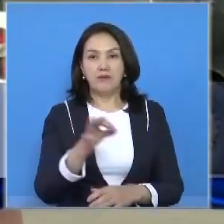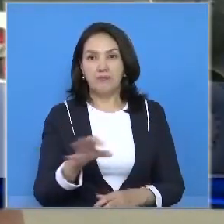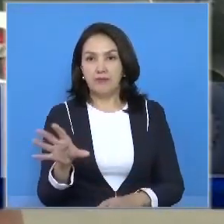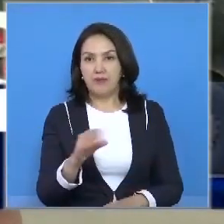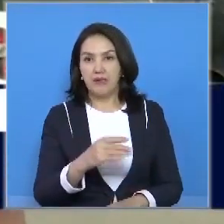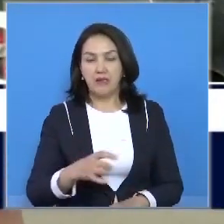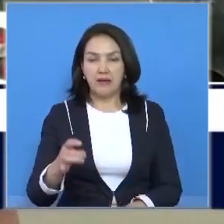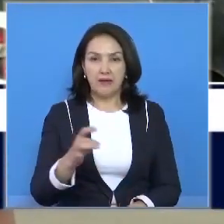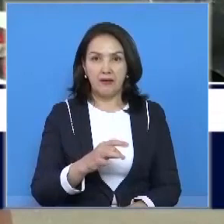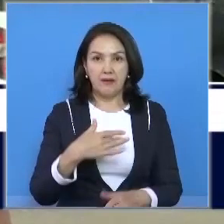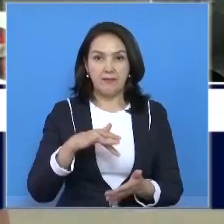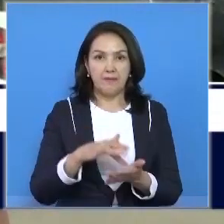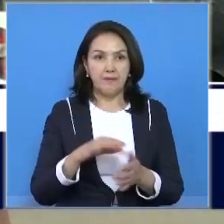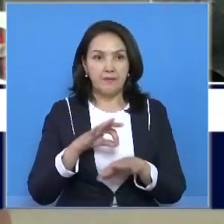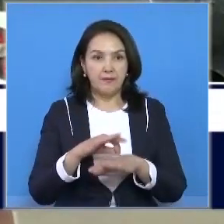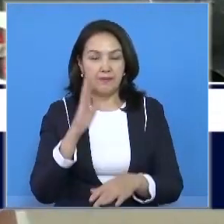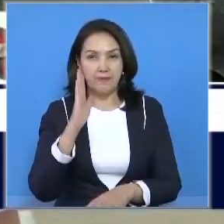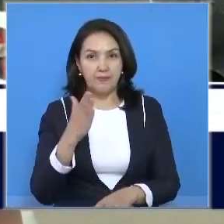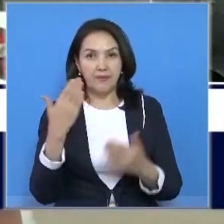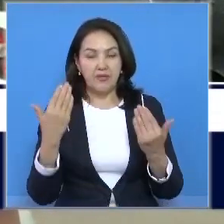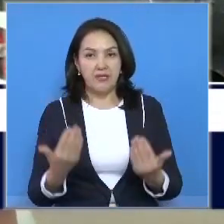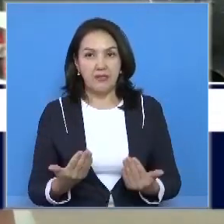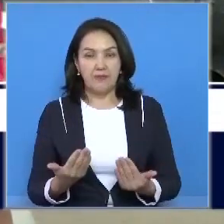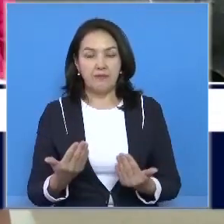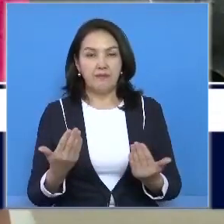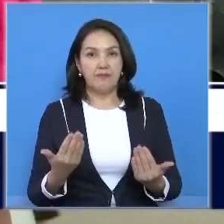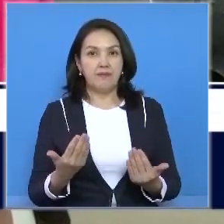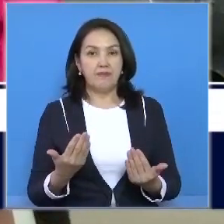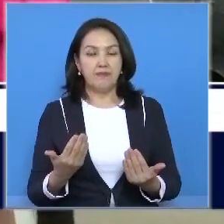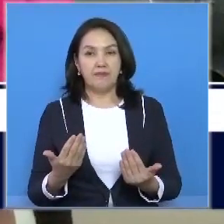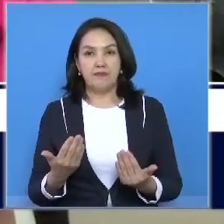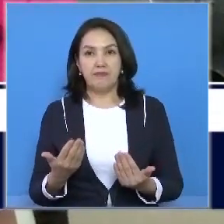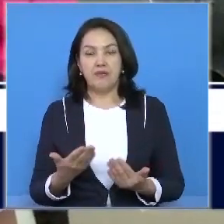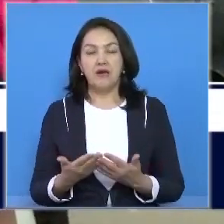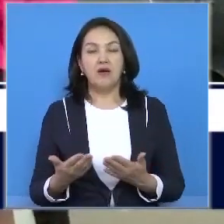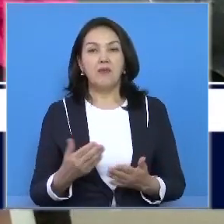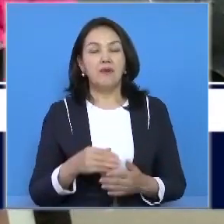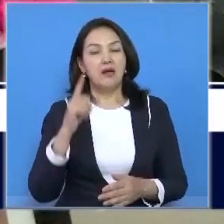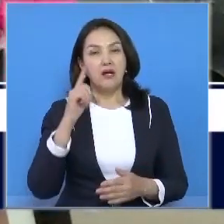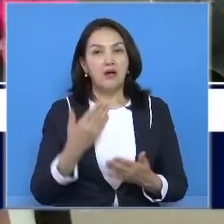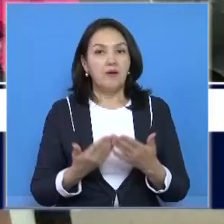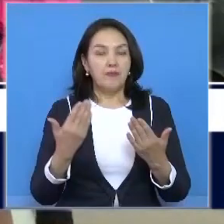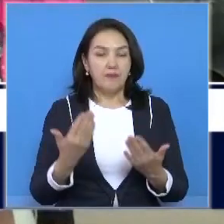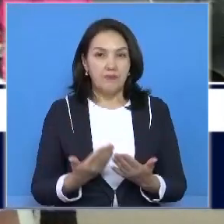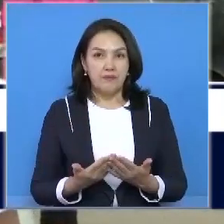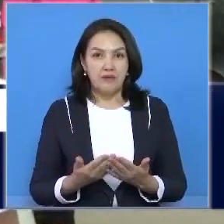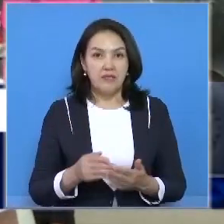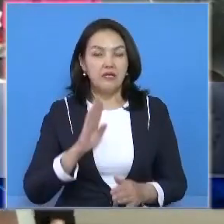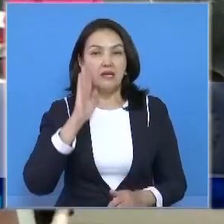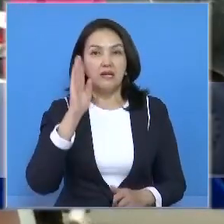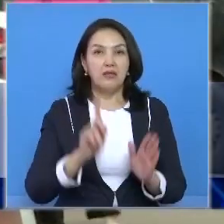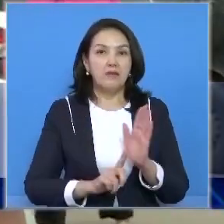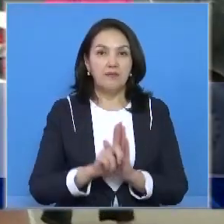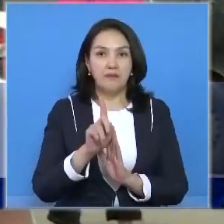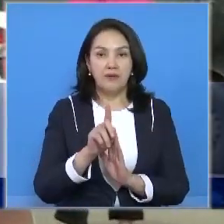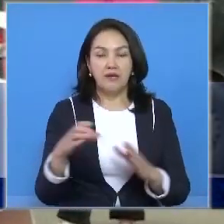барлық райондарда, қалаларда жүргізілетін болады. Қазіргі таңда бүгінгі мәліметтерге сүйене келе, бүгін таңертеңнен бастап